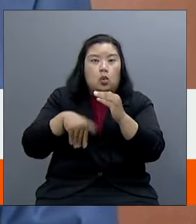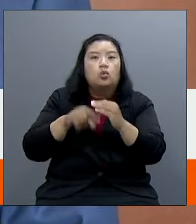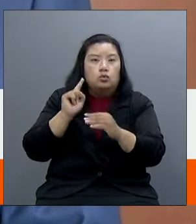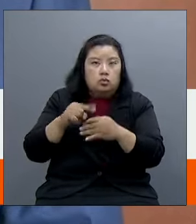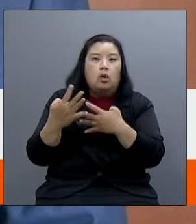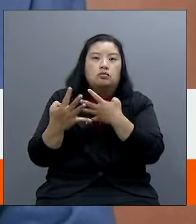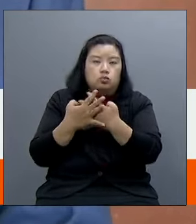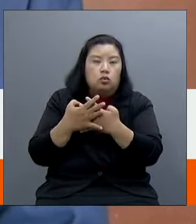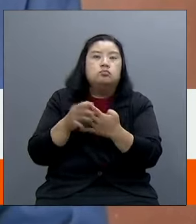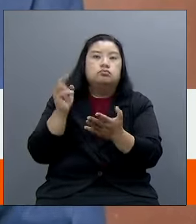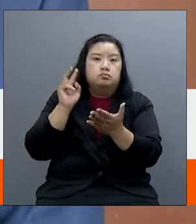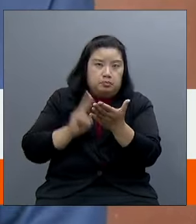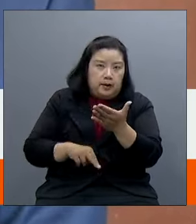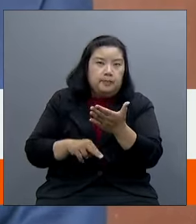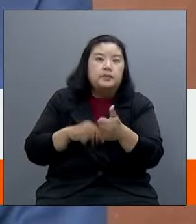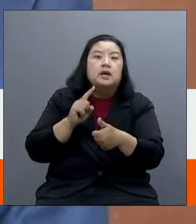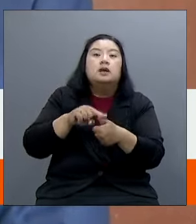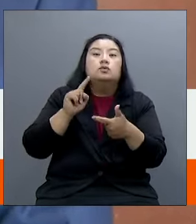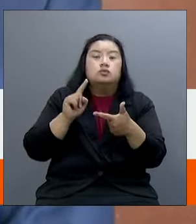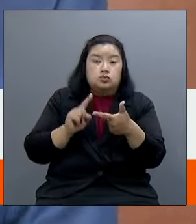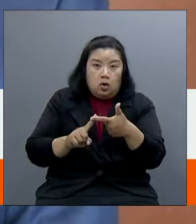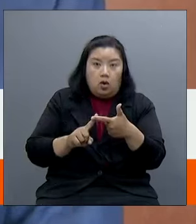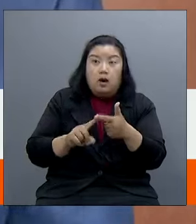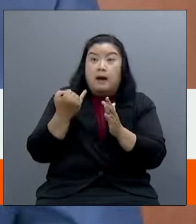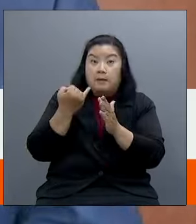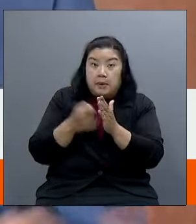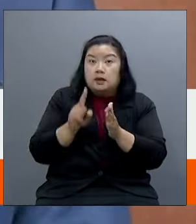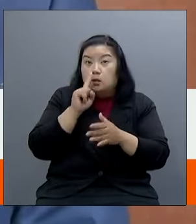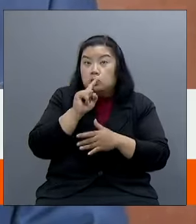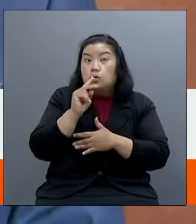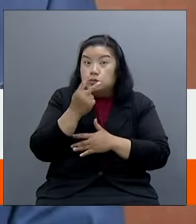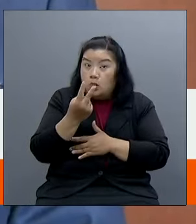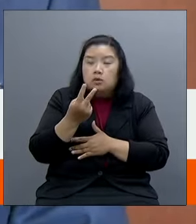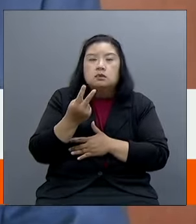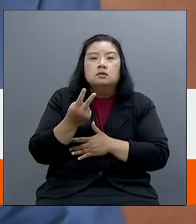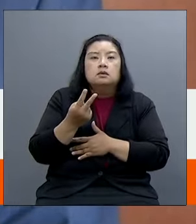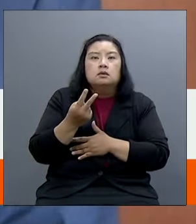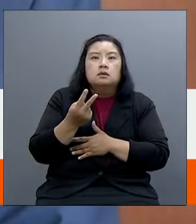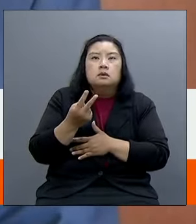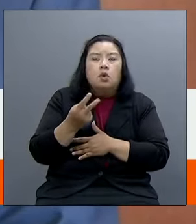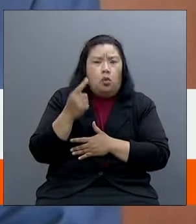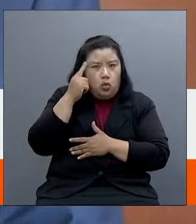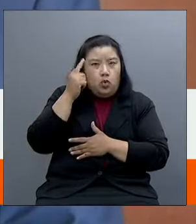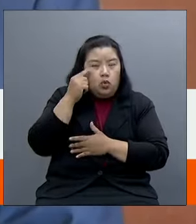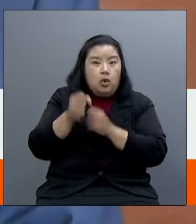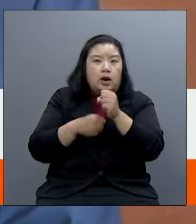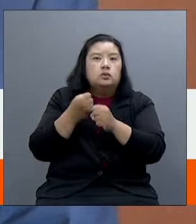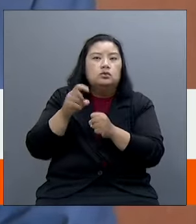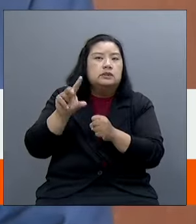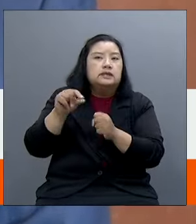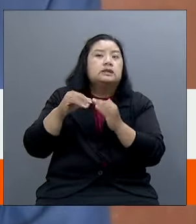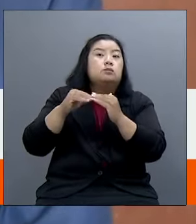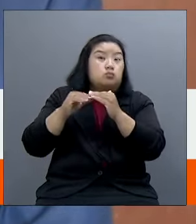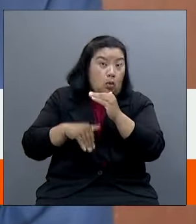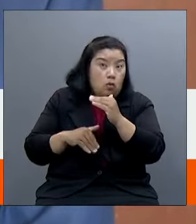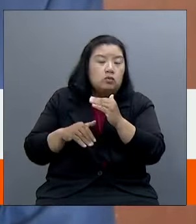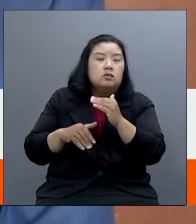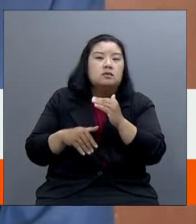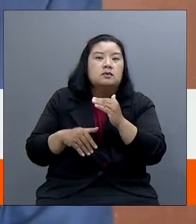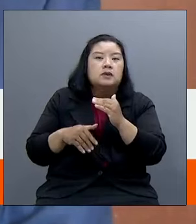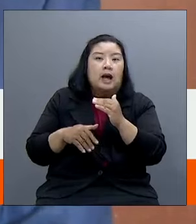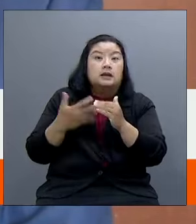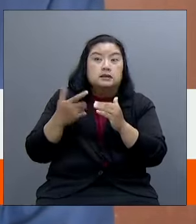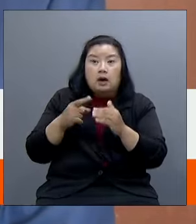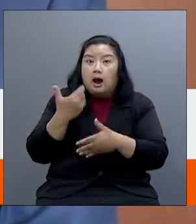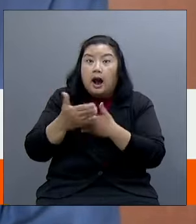ะคะหรือว่าถ้าเกิดทำความผิดซ้ำโดยเจตนาคือแบบรู้อยู่แล้วว่าเขาอายุย่ำต่ำกว่า20ปีบริบูรณ์แล้วใครข